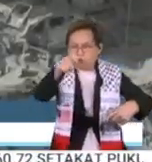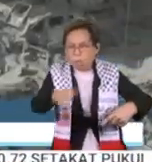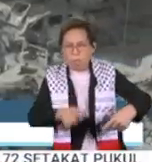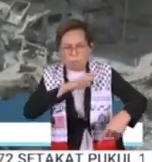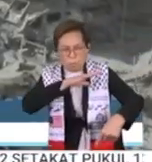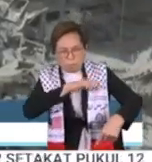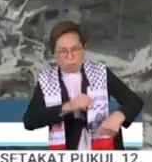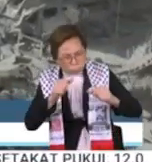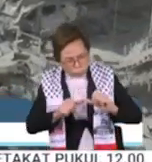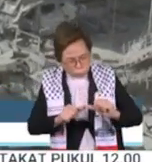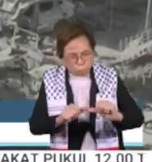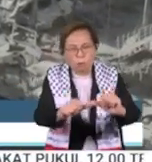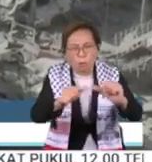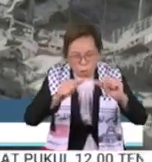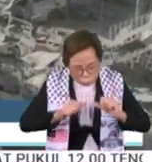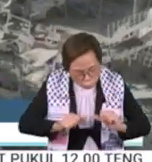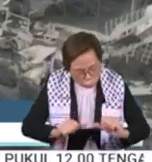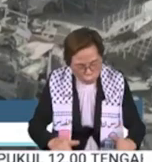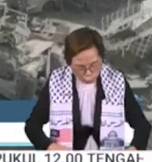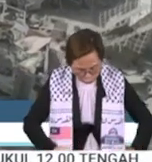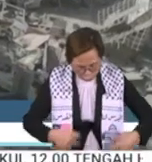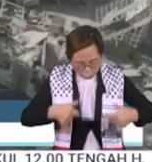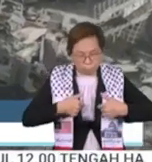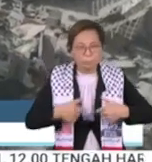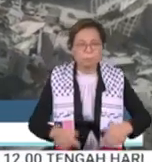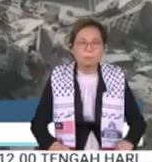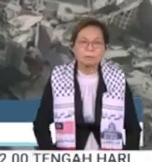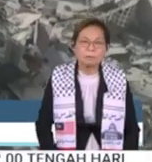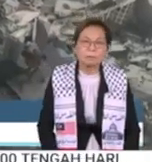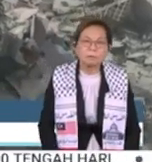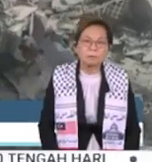itu meneruskan kelangsungan kehidupan.